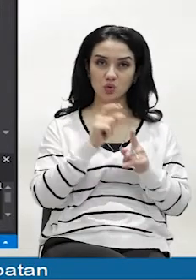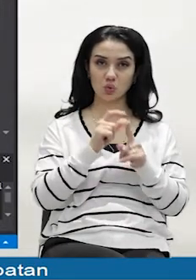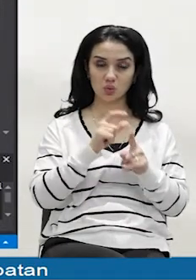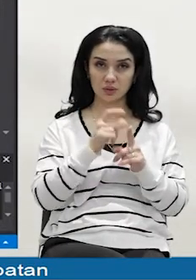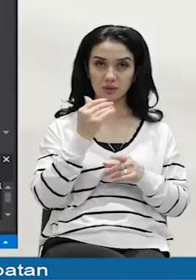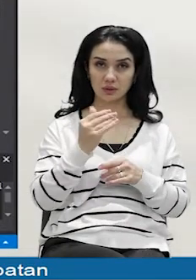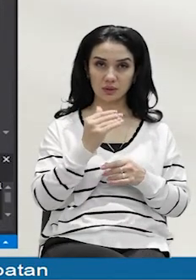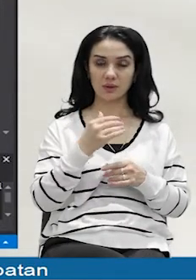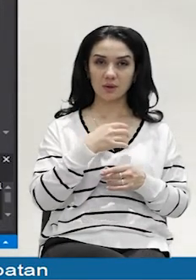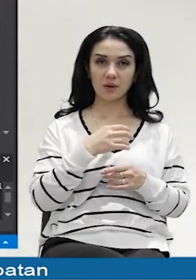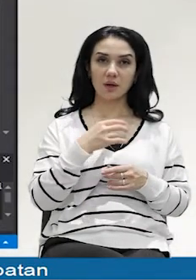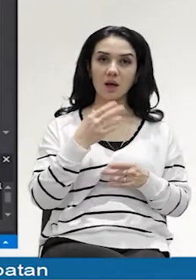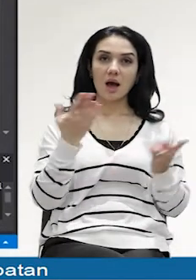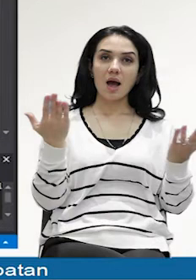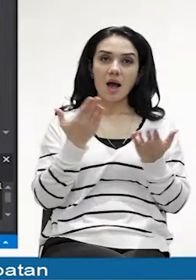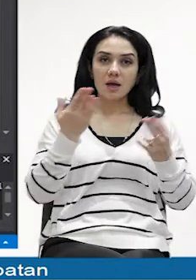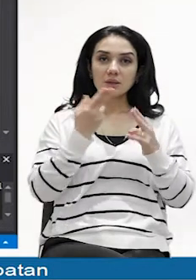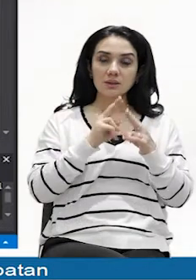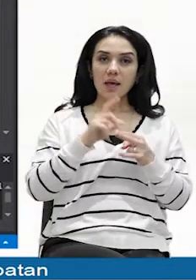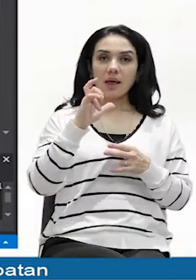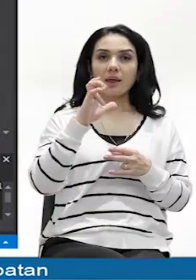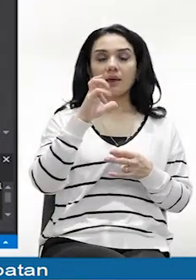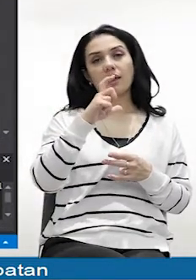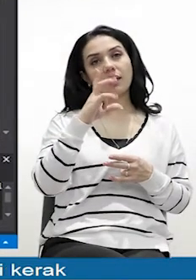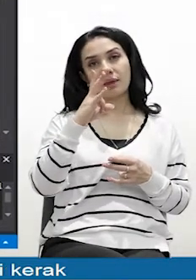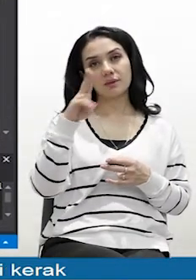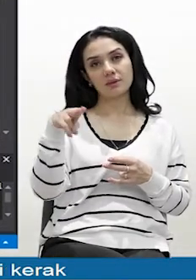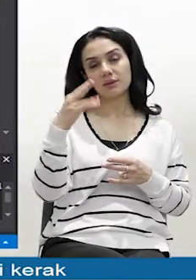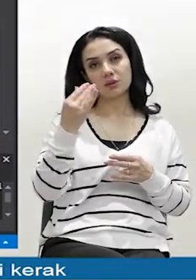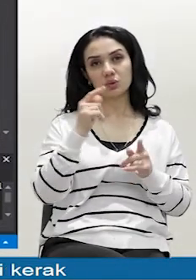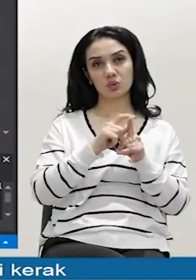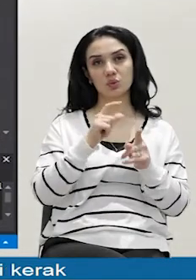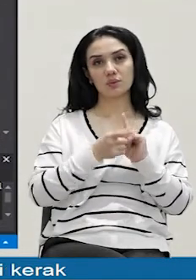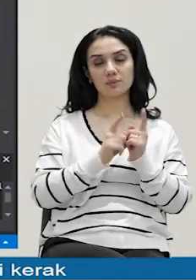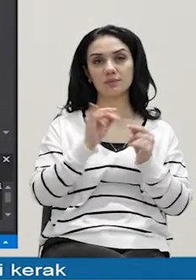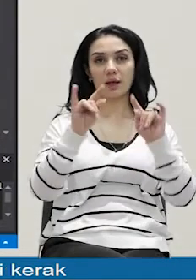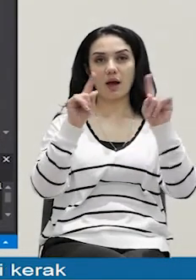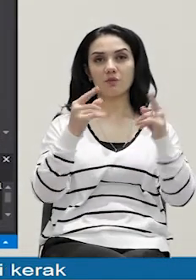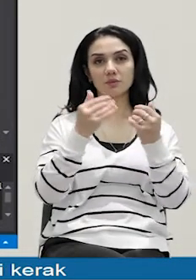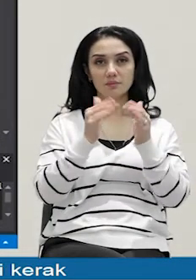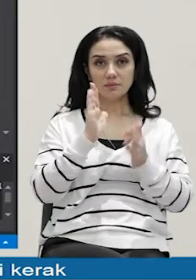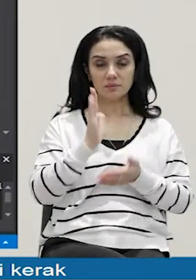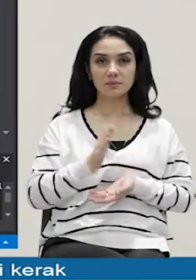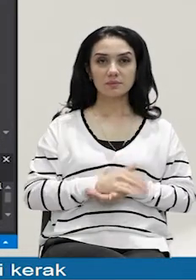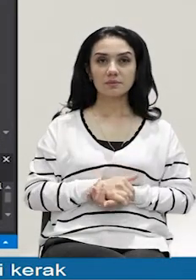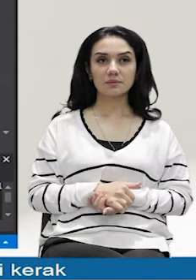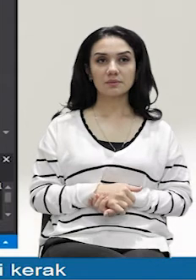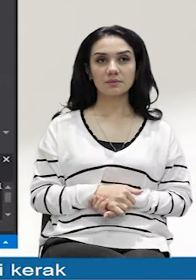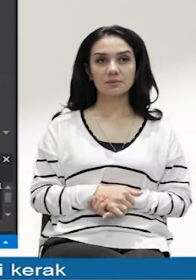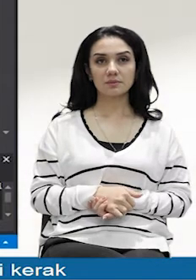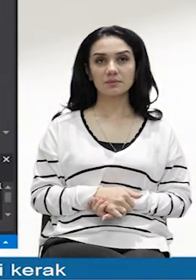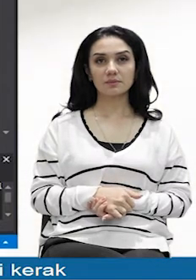qaysi o'zgaruvchiga nisbatan olinyapti? N o'zgaruvchisiga nisbatan olinyapti, to'g'rimi? Endi qavs ochamiz. Si qavslarni ochamizdi,